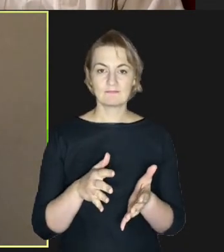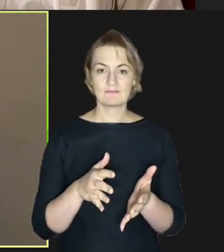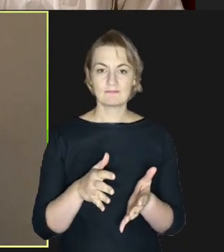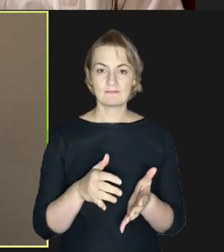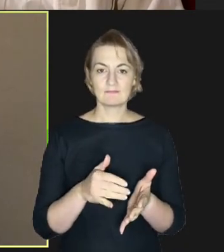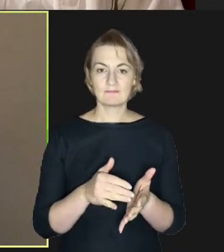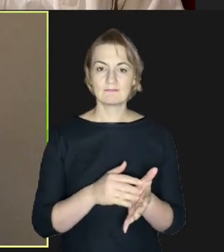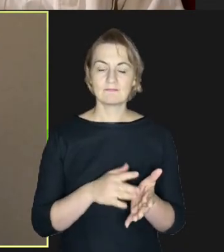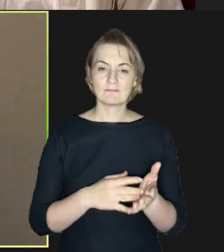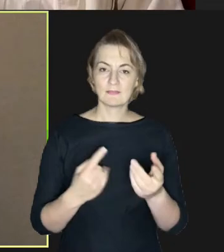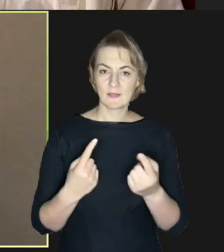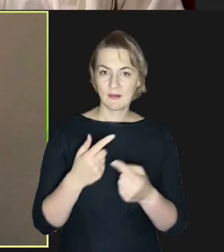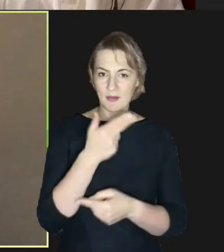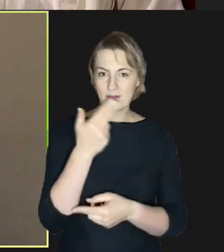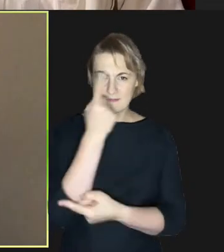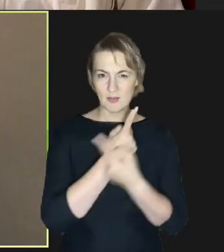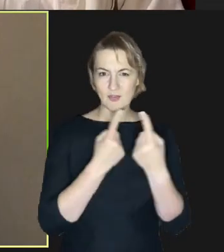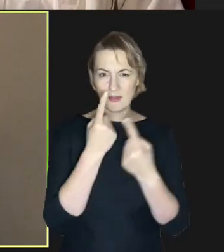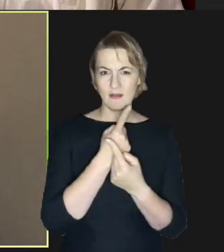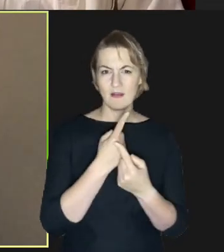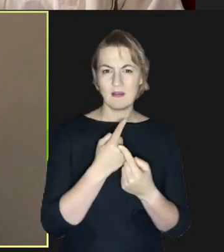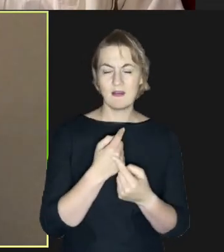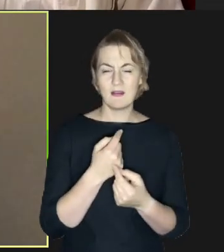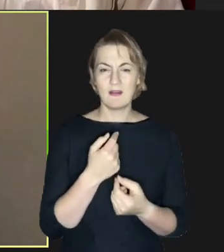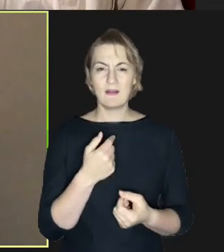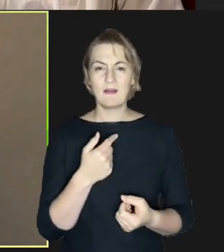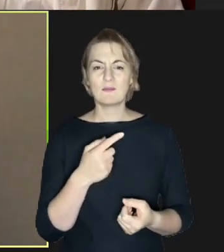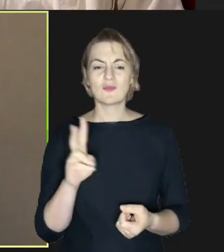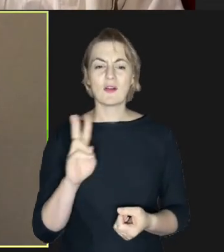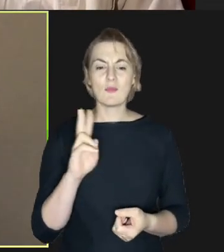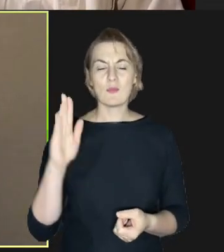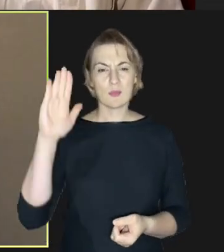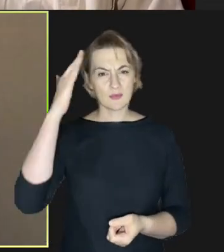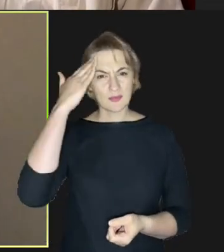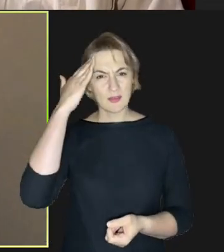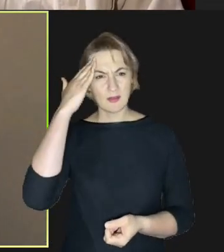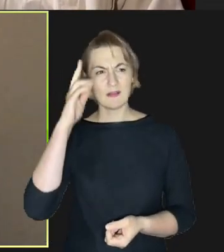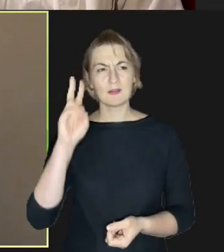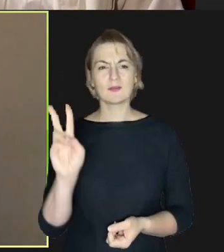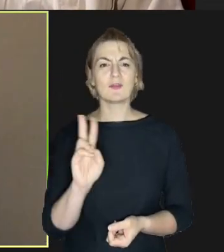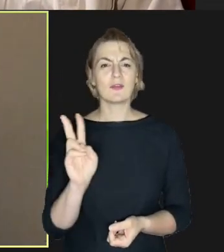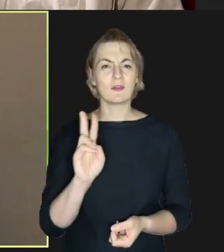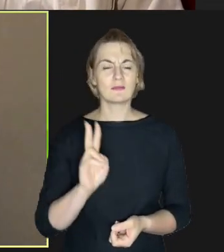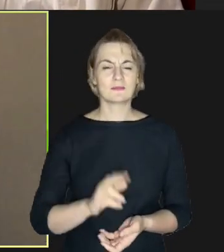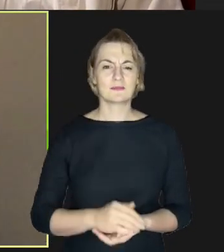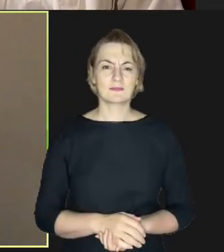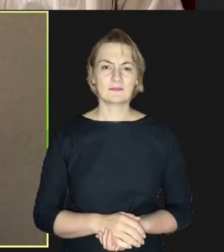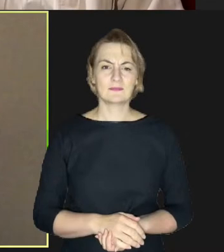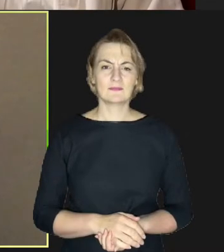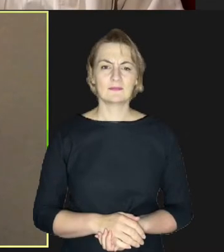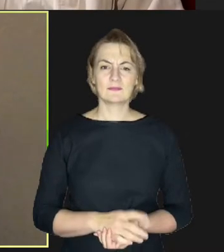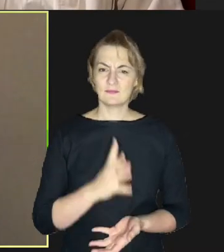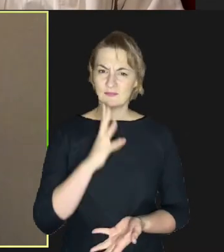o myślenie, tak? Kto to jest, kto poznaje, kto to jest, kto